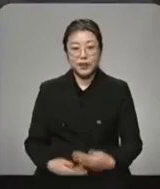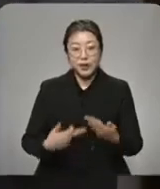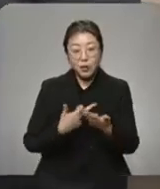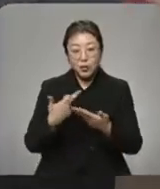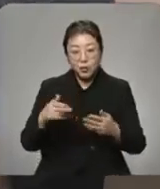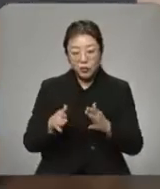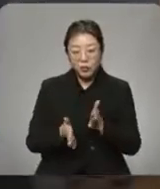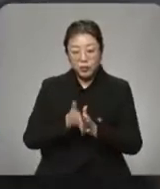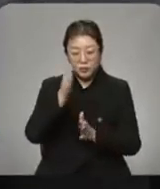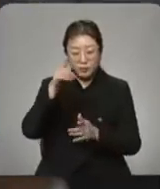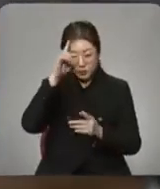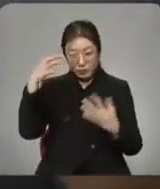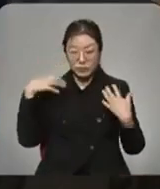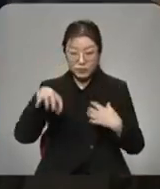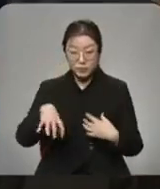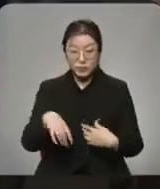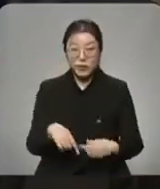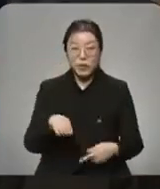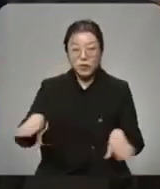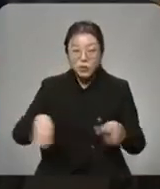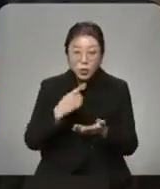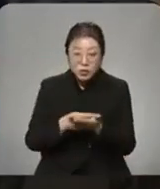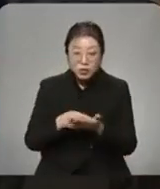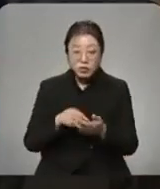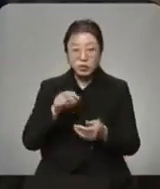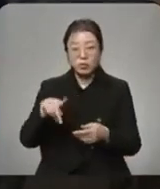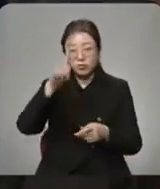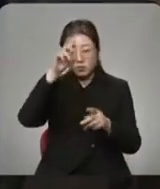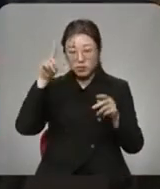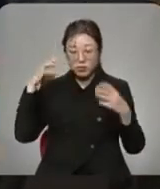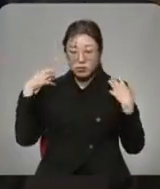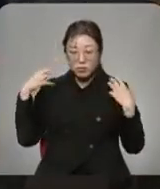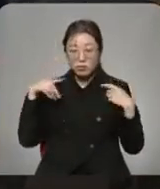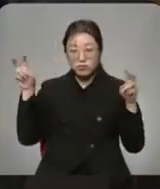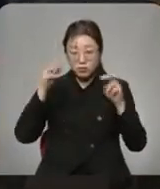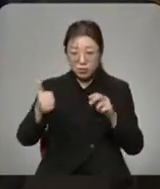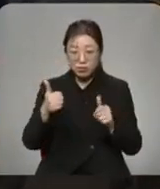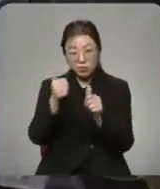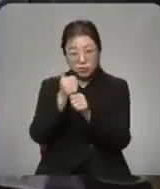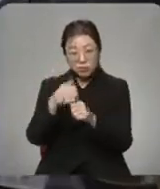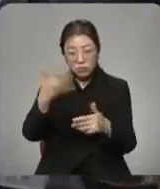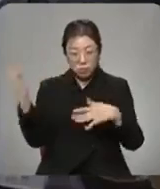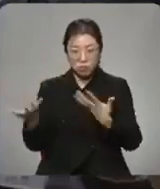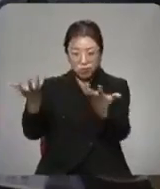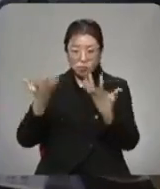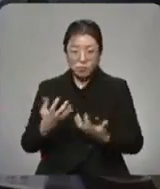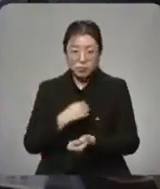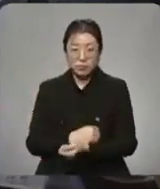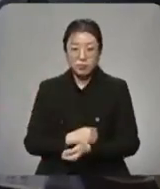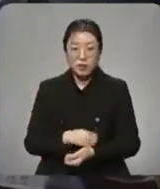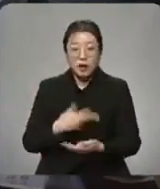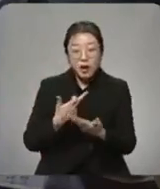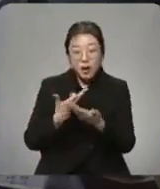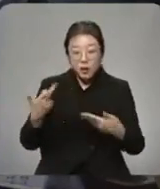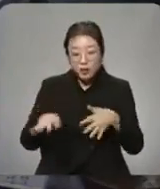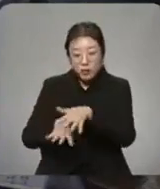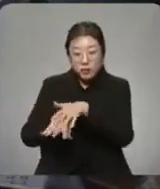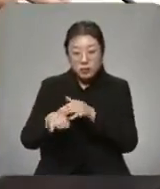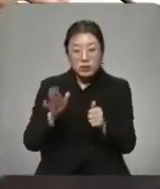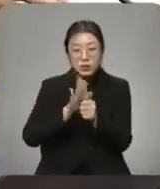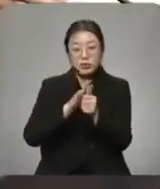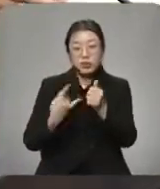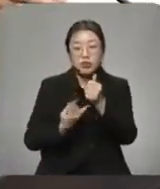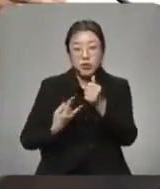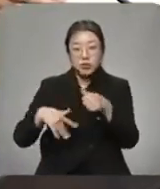강원도청입니다. 한덕수 국무총리부터 장차관까지 정부가 통째로 옮겨오다시피 했습니다. 강원특별자치도 지원위원회